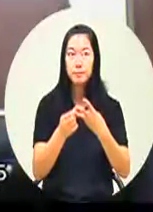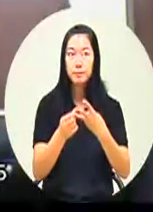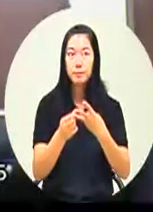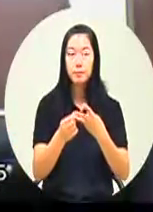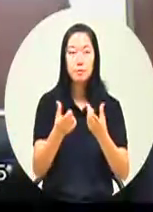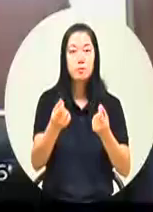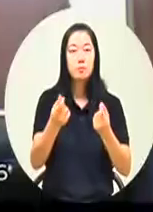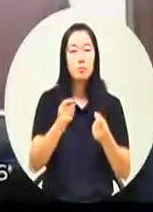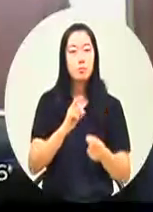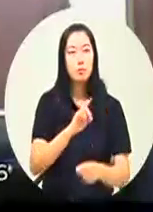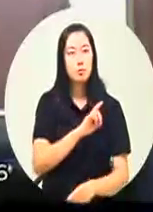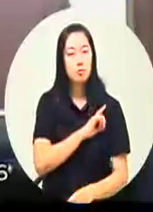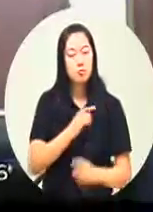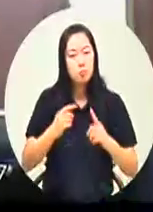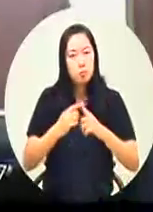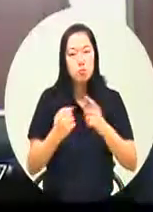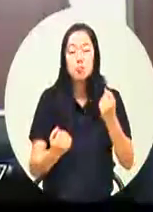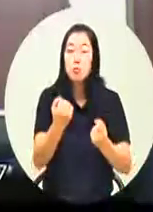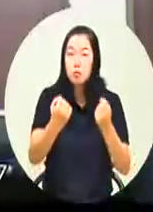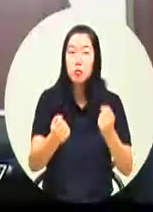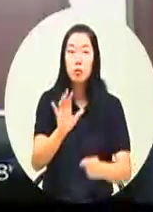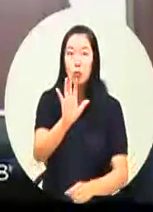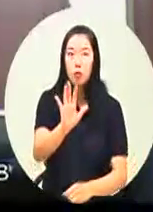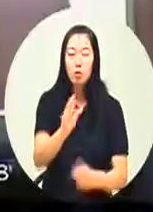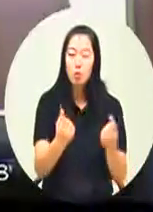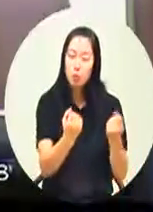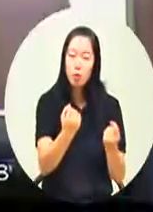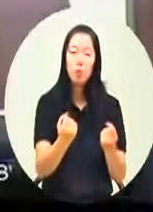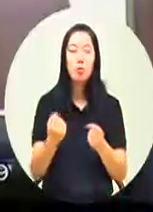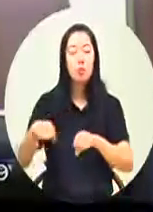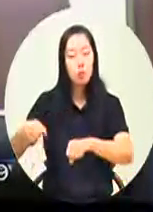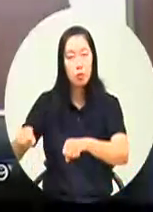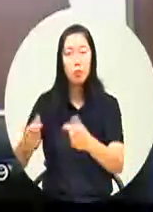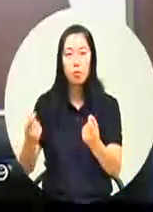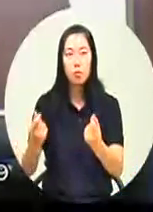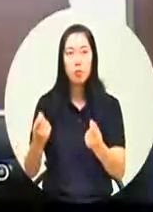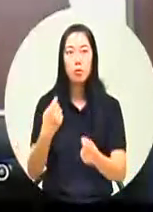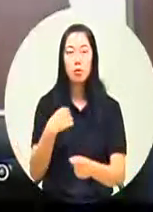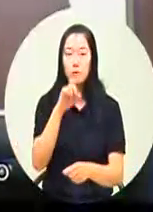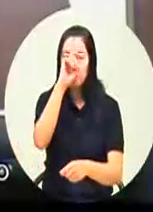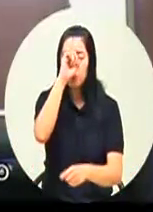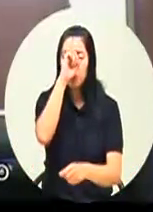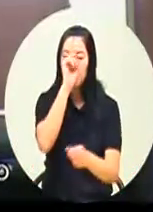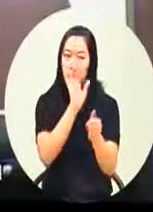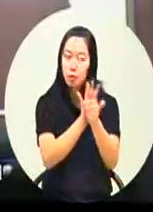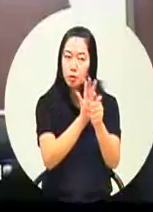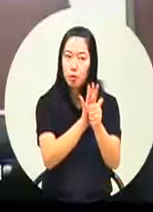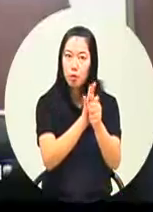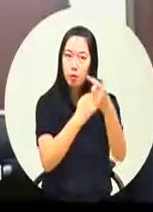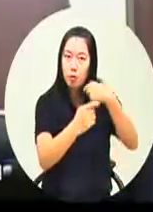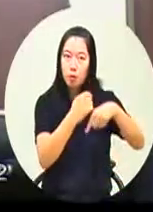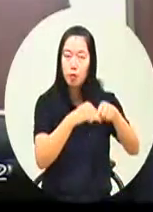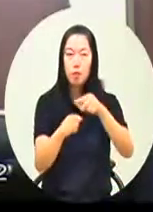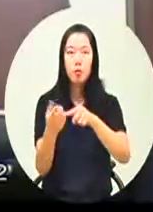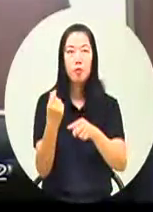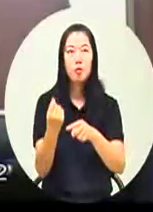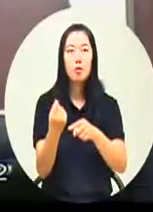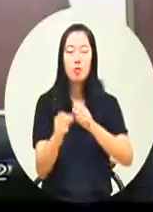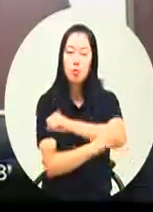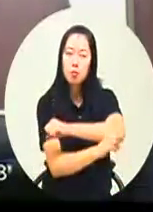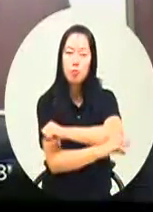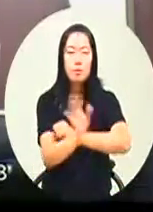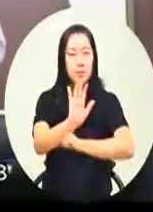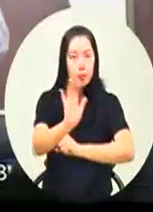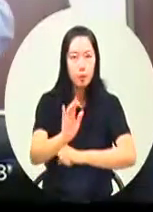私人运具，那么私人运具我们要怎么也是一样，我们把它导向所谓的尽量使用干净的能源。第二